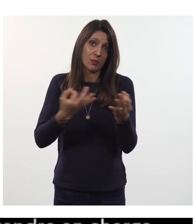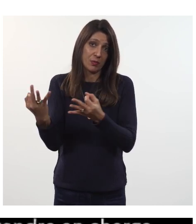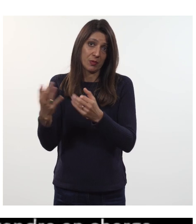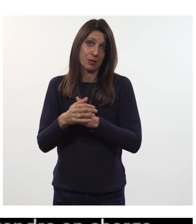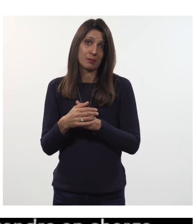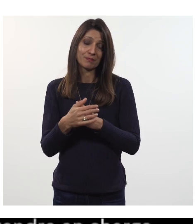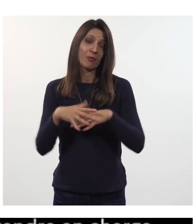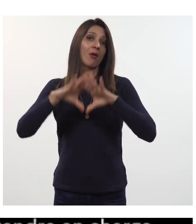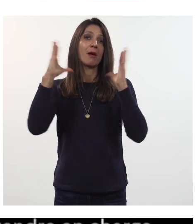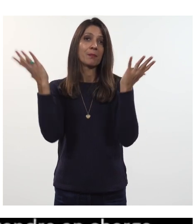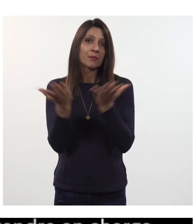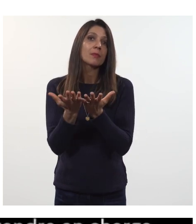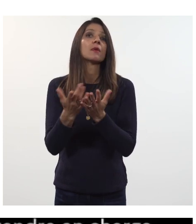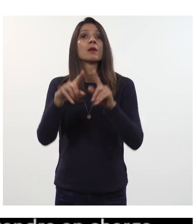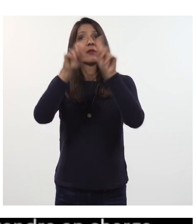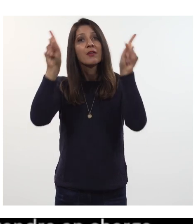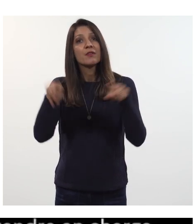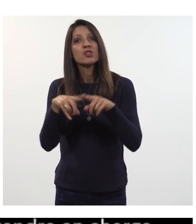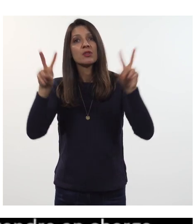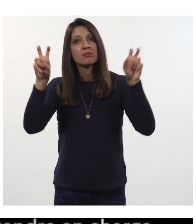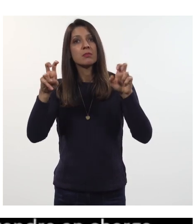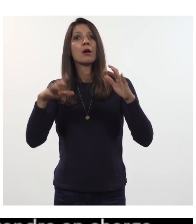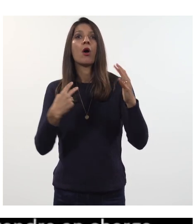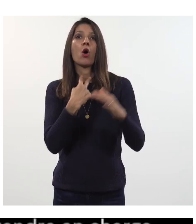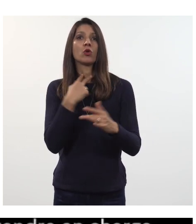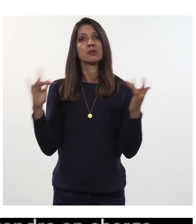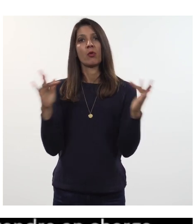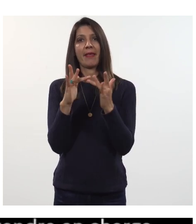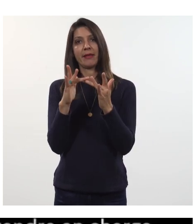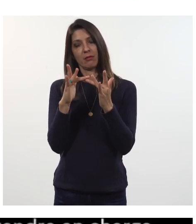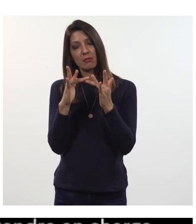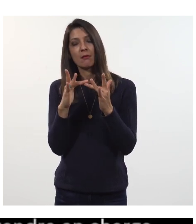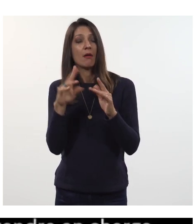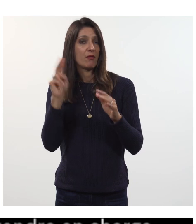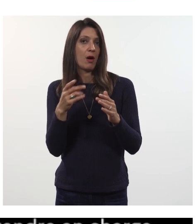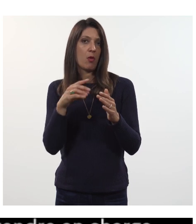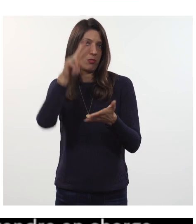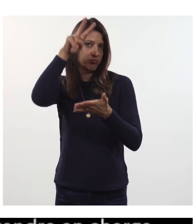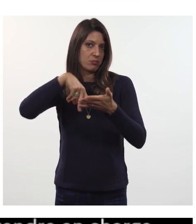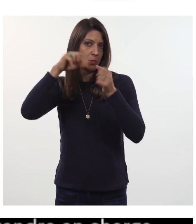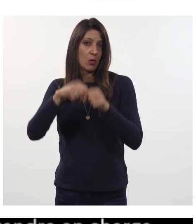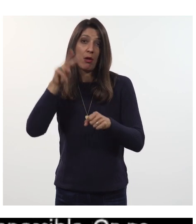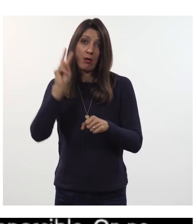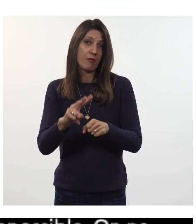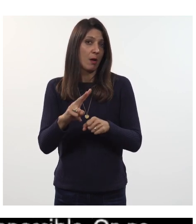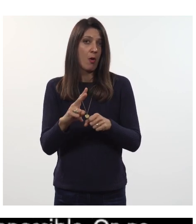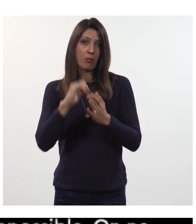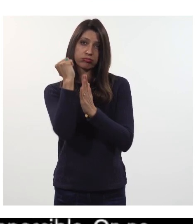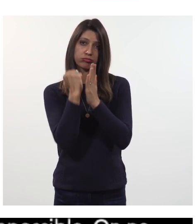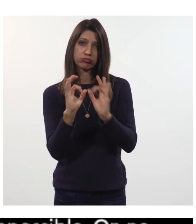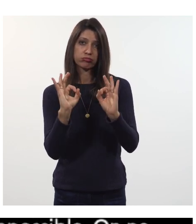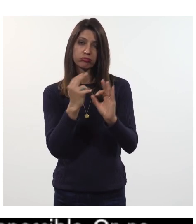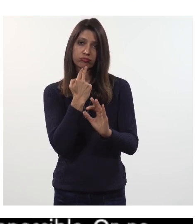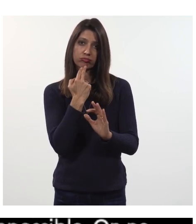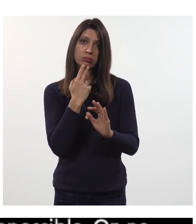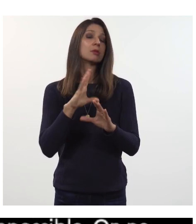Je réinsiste sur les fiches HandiConnect qui sont vraiment très bien faites et puis dans le cadre des recommandations, hein, que ce soit bien sûr avec les